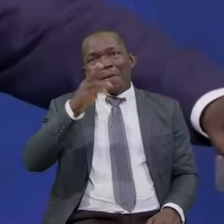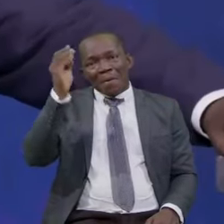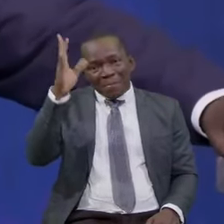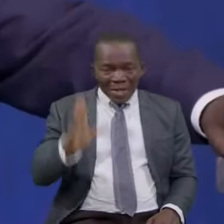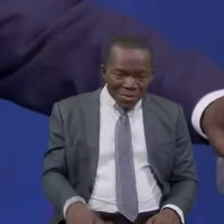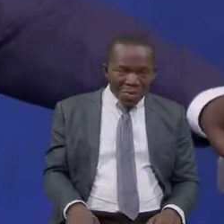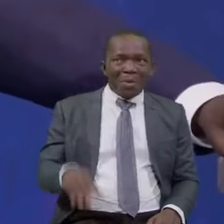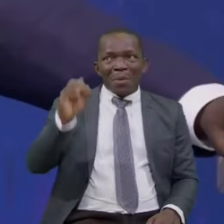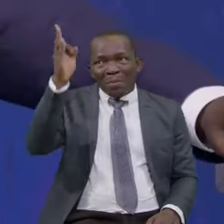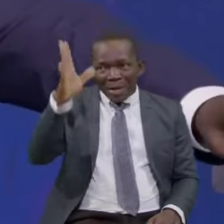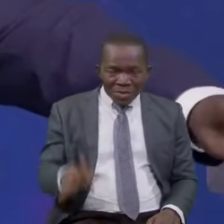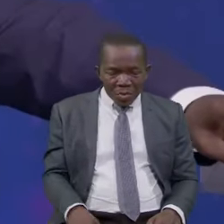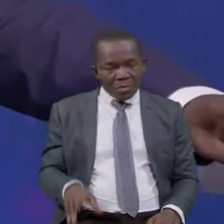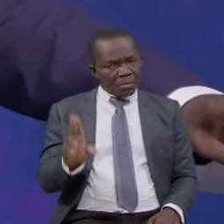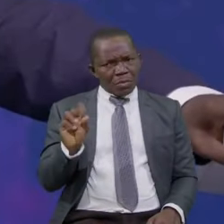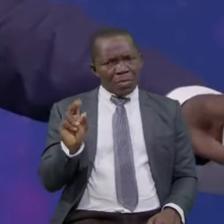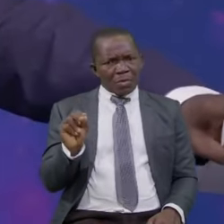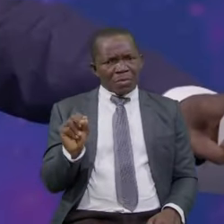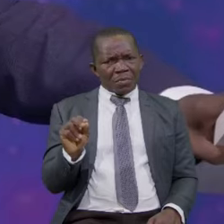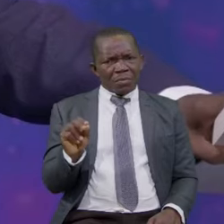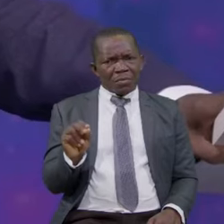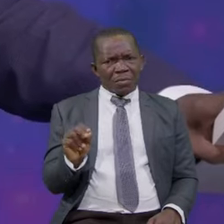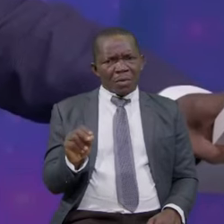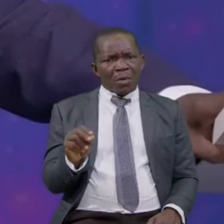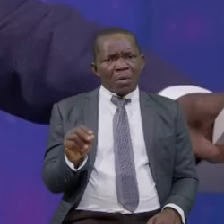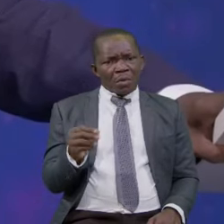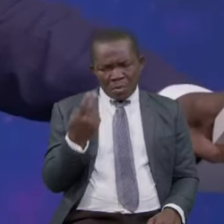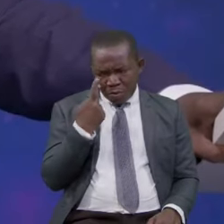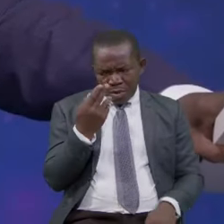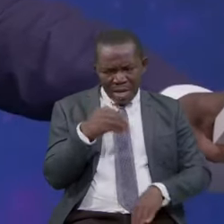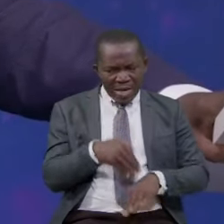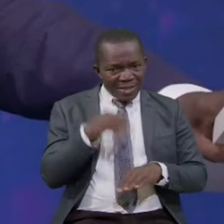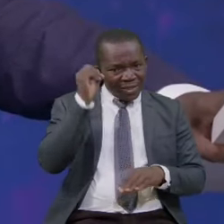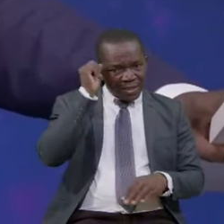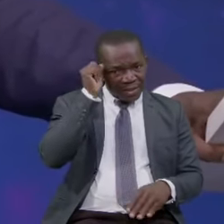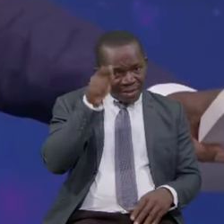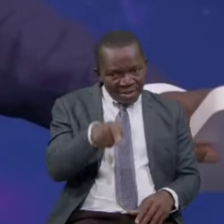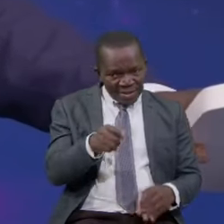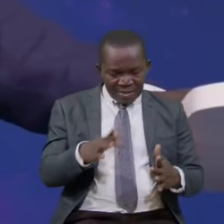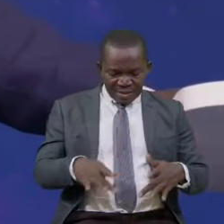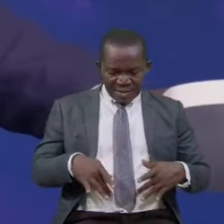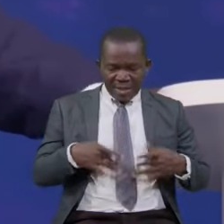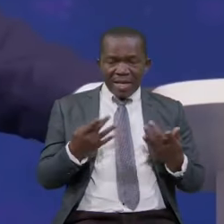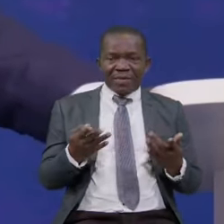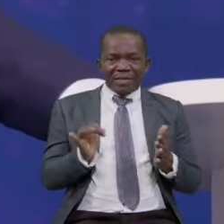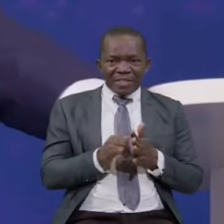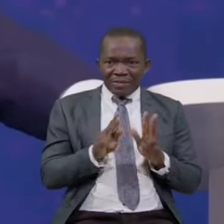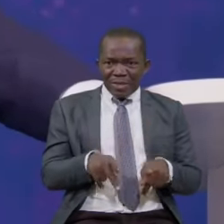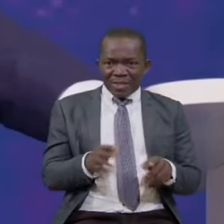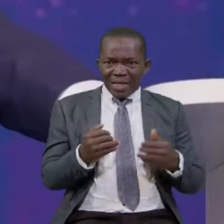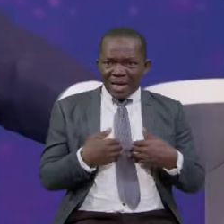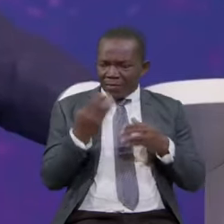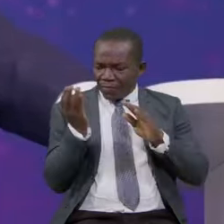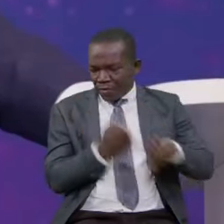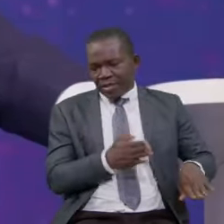pasteur pasteur regarde ce qu'il a fait il foule au pied le Fils de Dieu